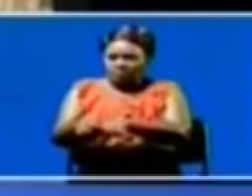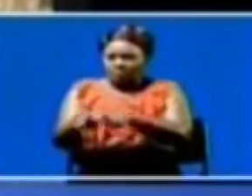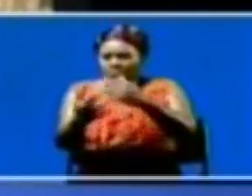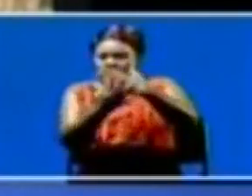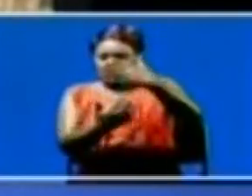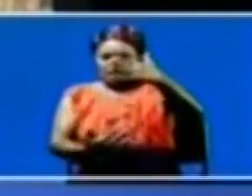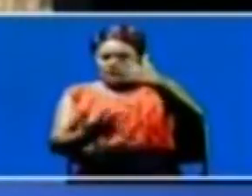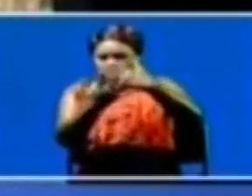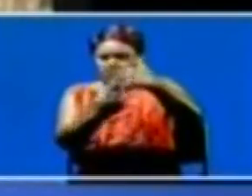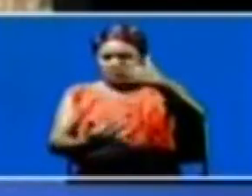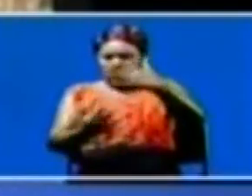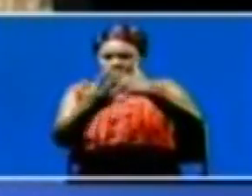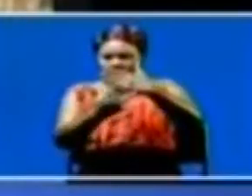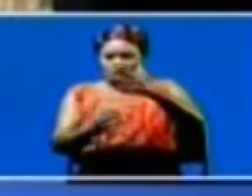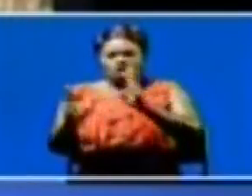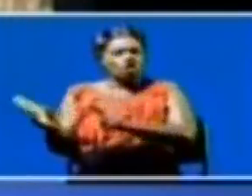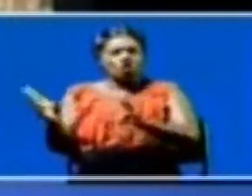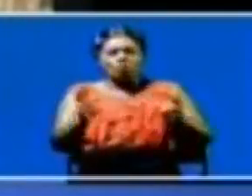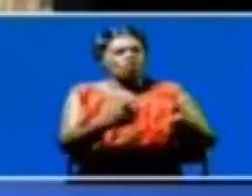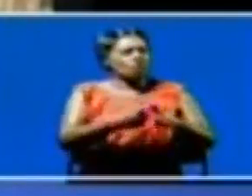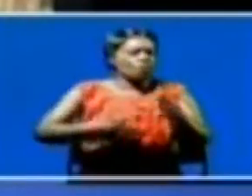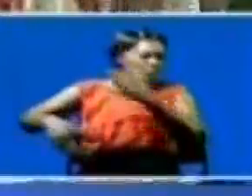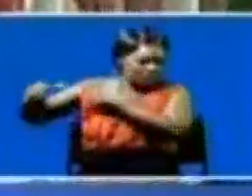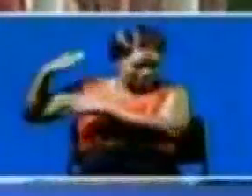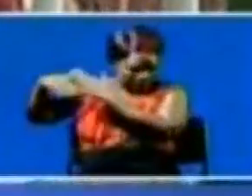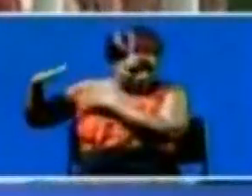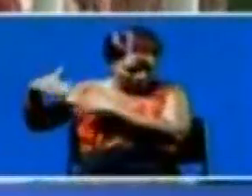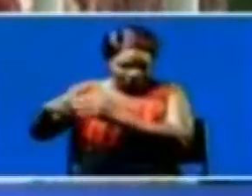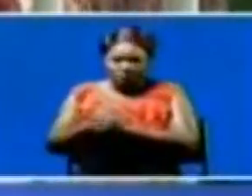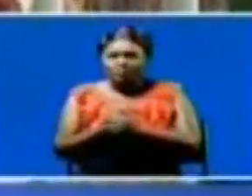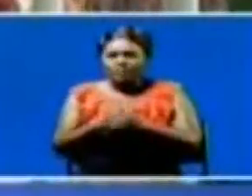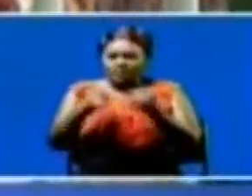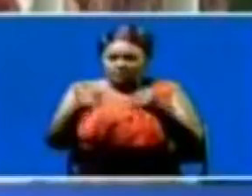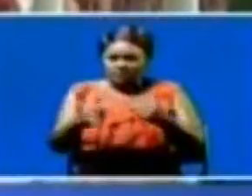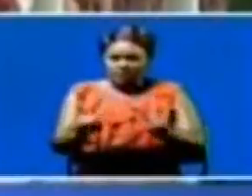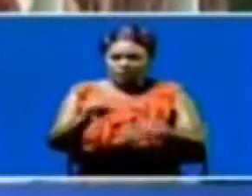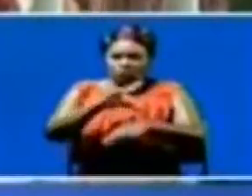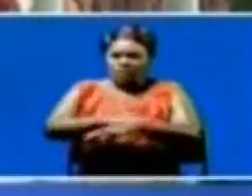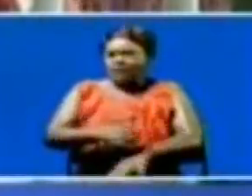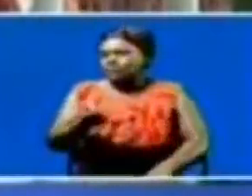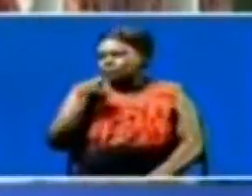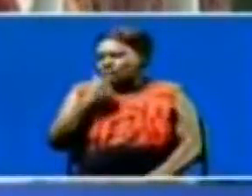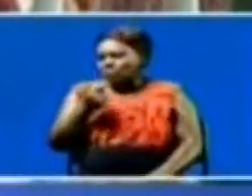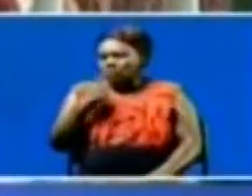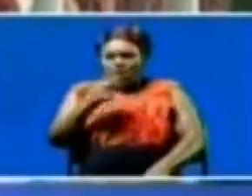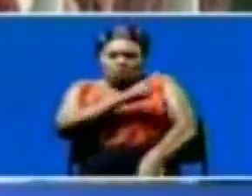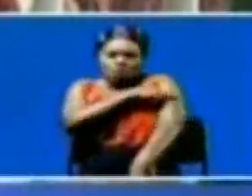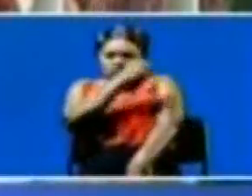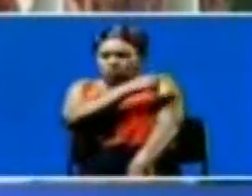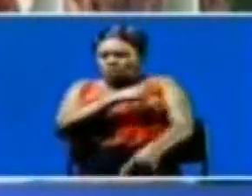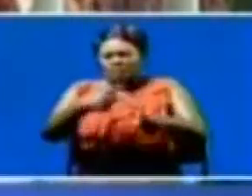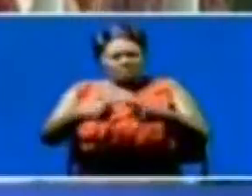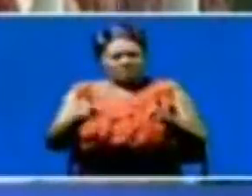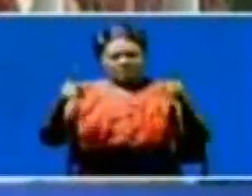damu. Hivi imekuwa mazoea tangu kitambo. Alijaribu kutafuta matibabu hospitalini